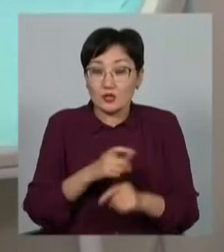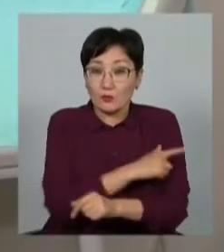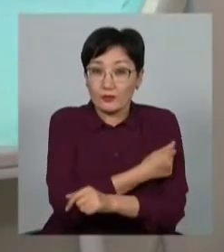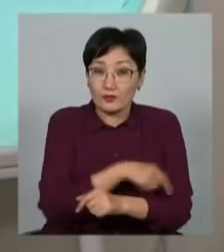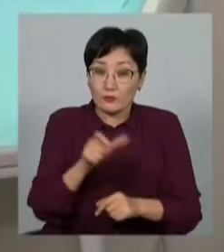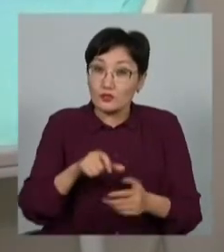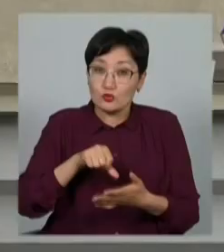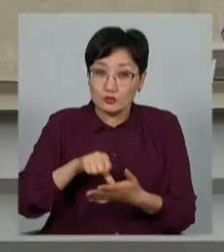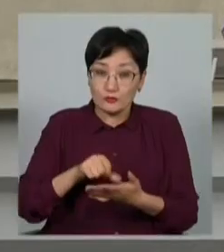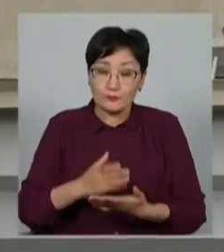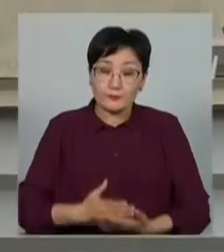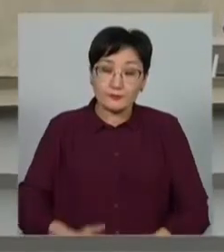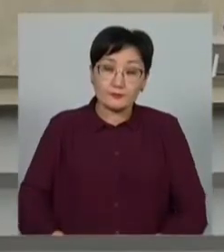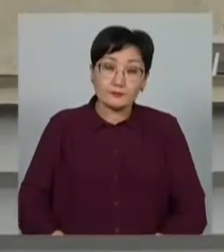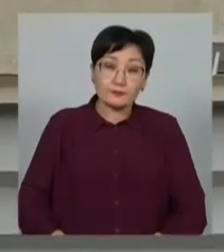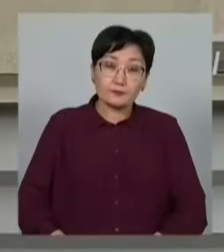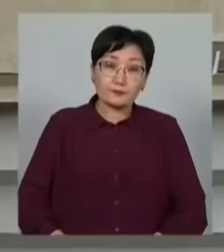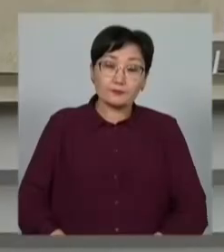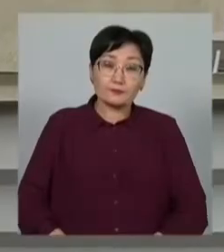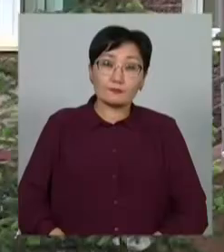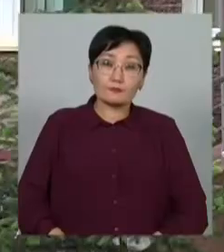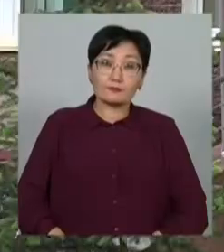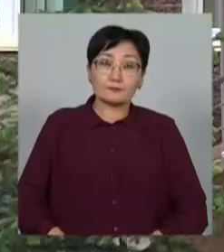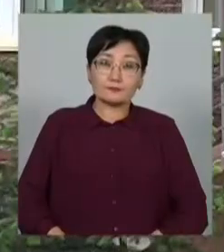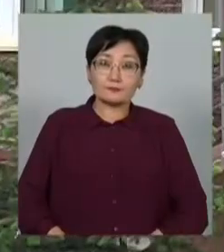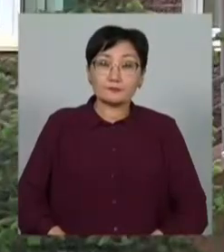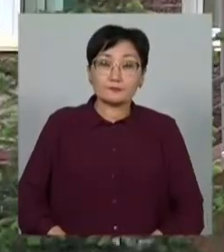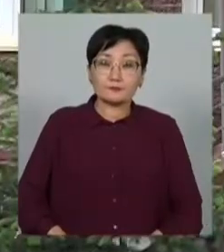медицина қызметкері жұмылдырылған. Назгүл Әмірбек, Ғани Қалауов, Алматы телеарнасы.